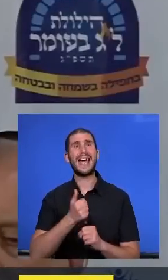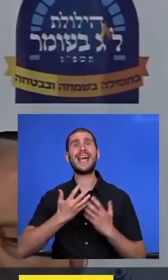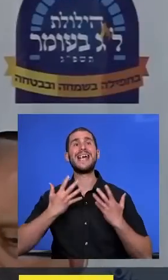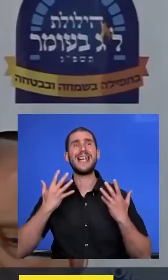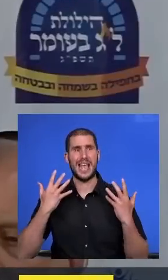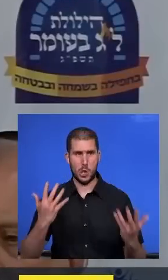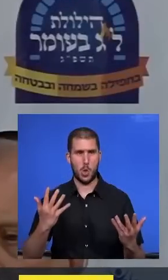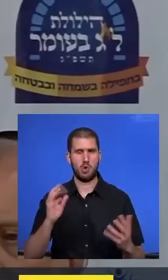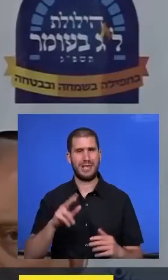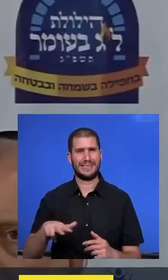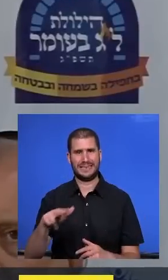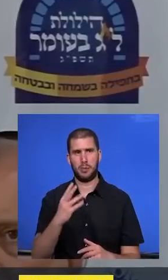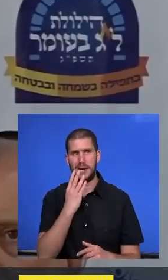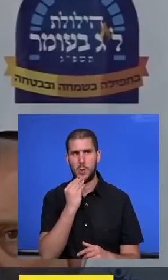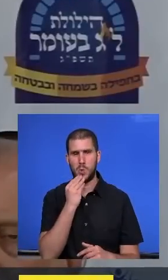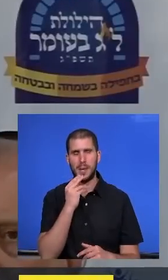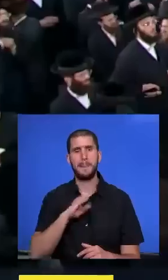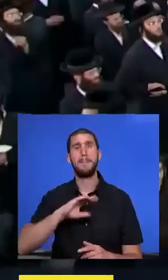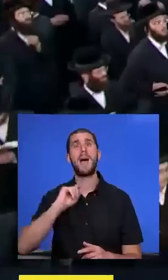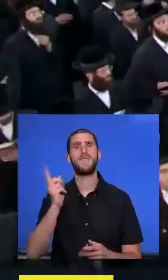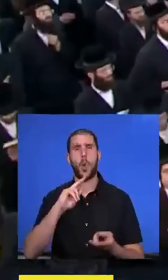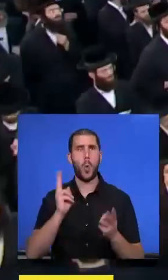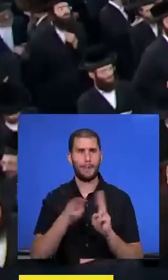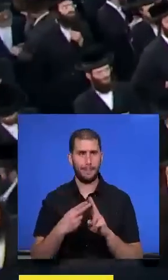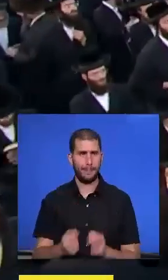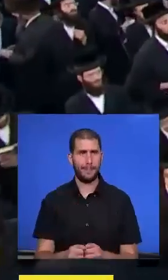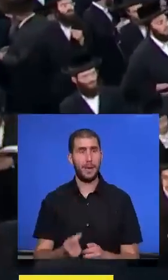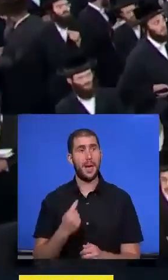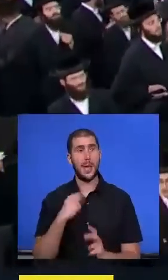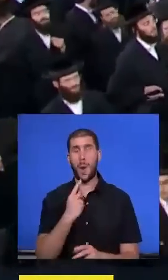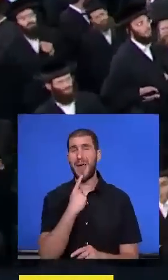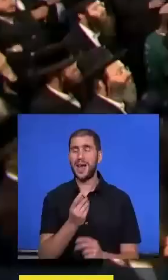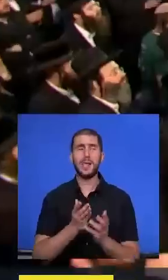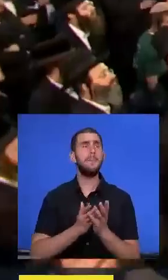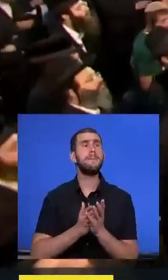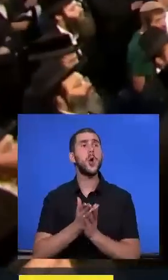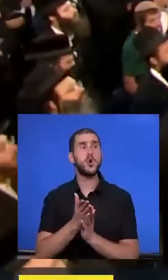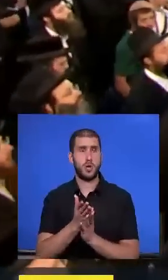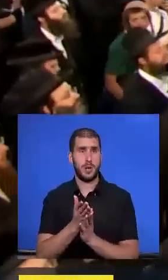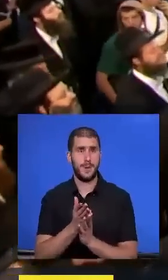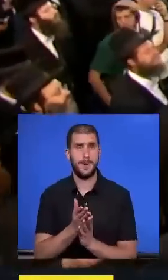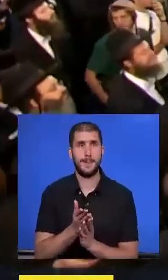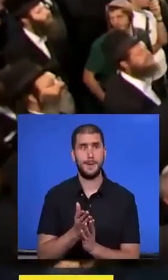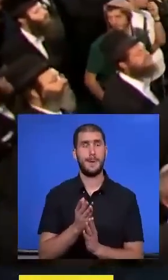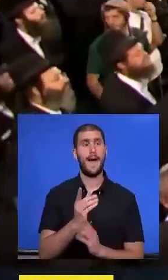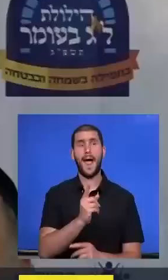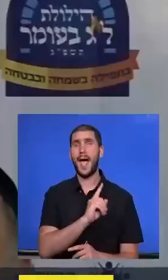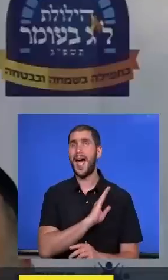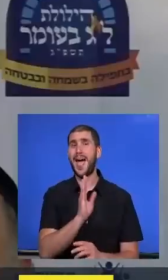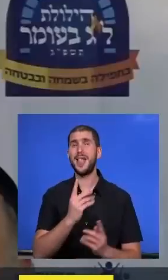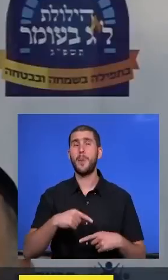ביותר של הציבור היהודי ברחבי העולם. אני יכול לומר לכם ביושר, שאף יום